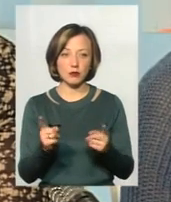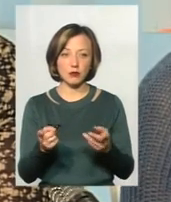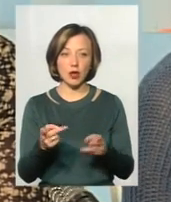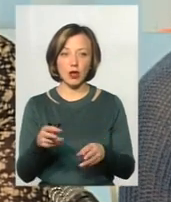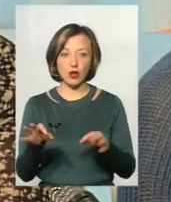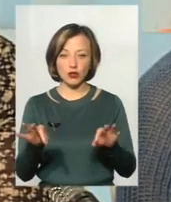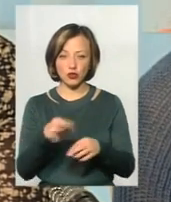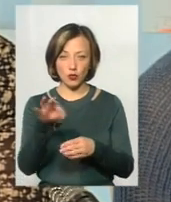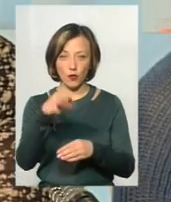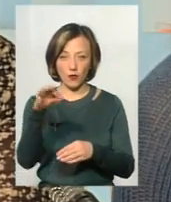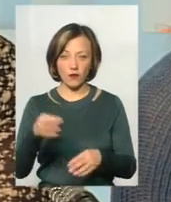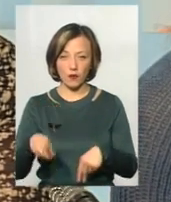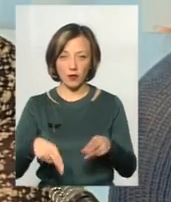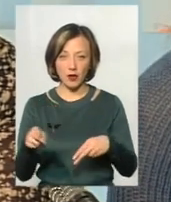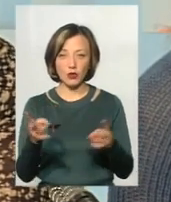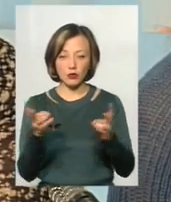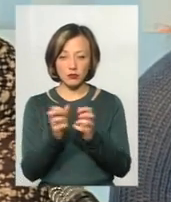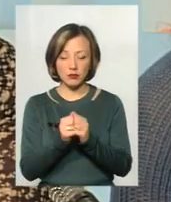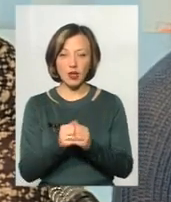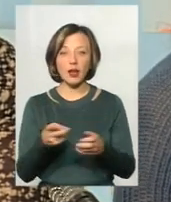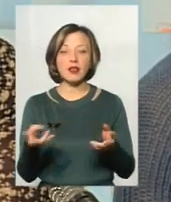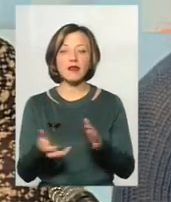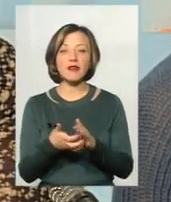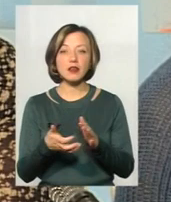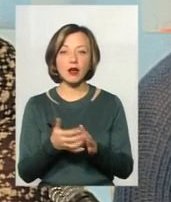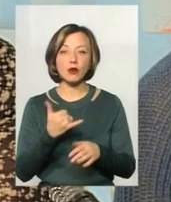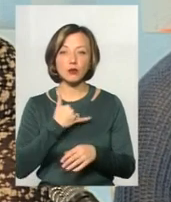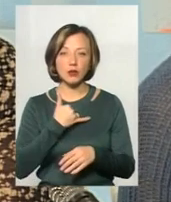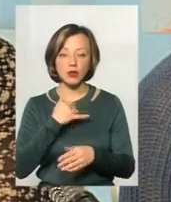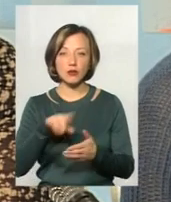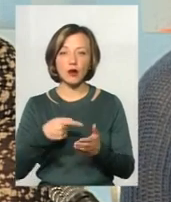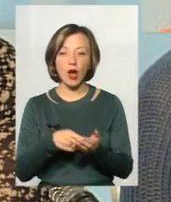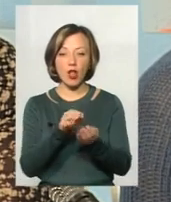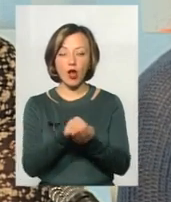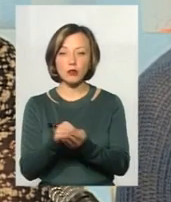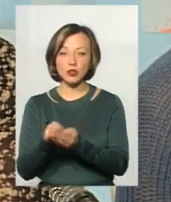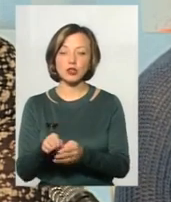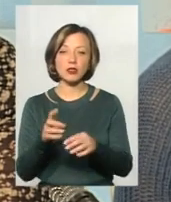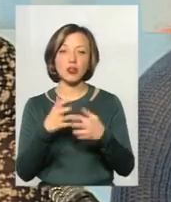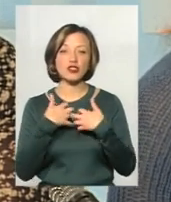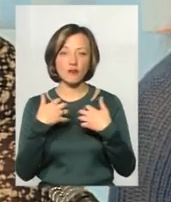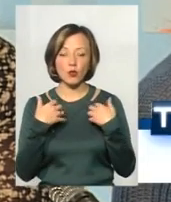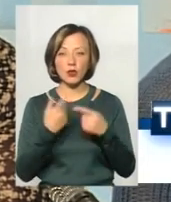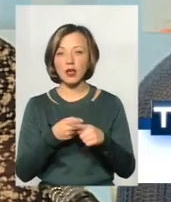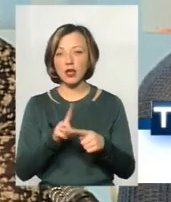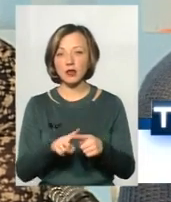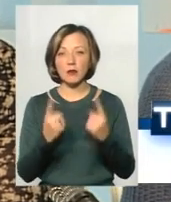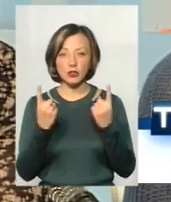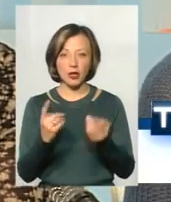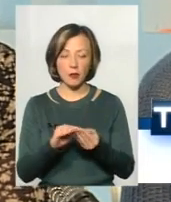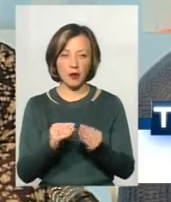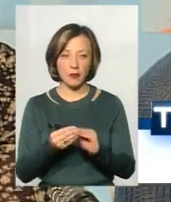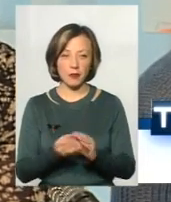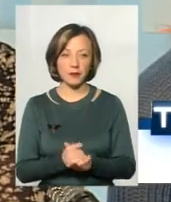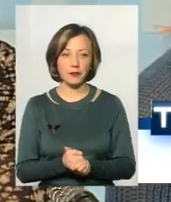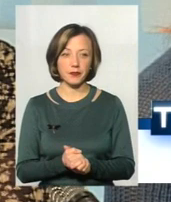должен зрастись. І ще, не вистачає у нас в місті кладбища для захоронення животних. Це вот очень большая глобальная проблема.